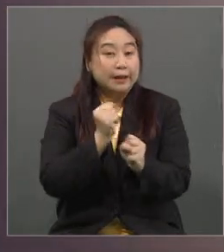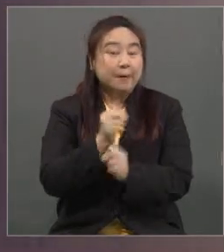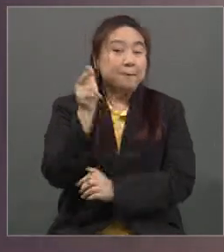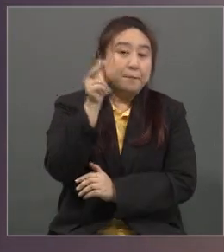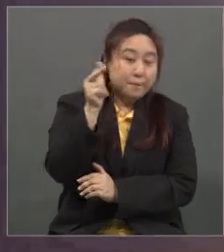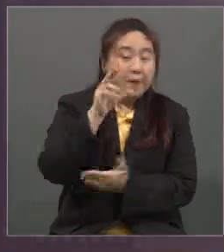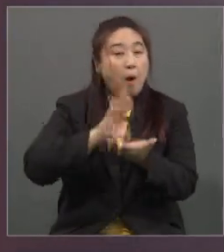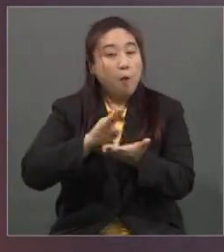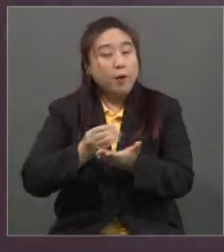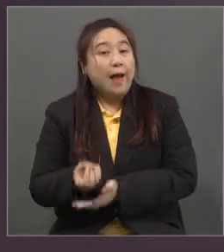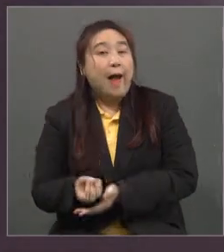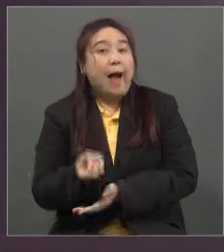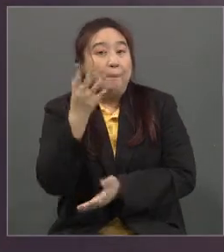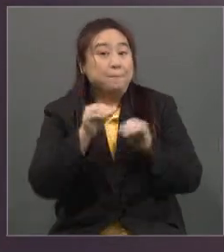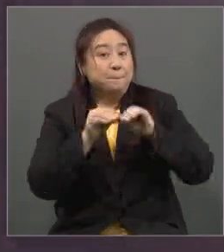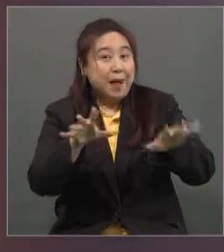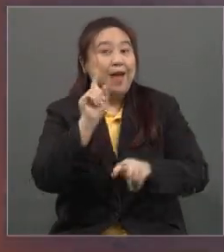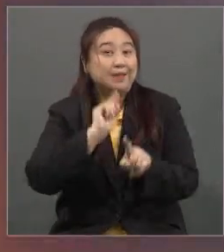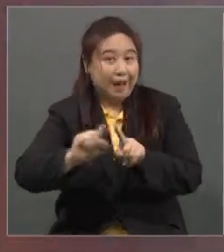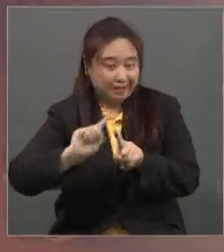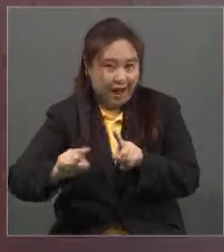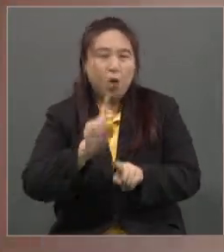ข้อมูลบนโลกออนไลน์ก็คือต้องระมัดระวังนะไม่ไป